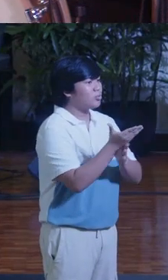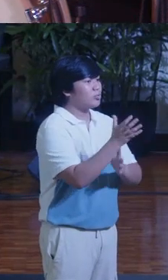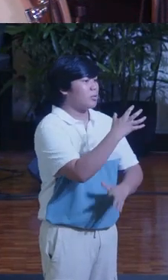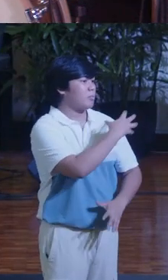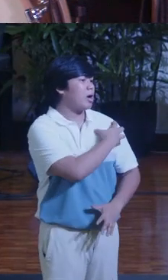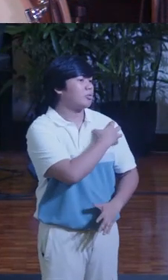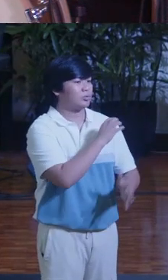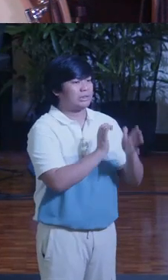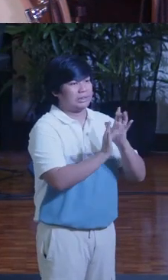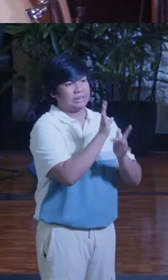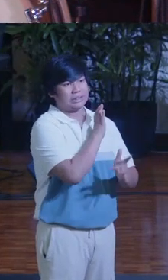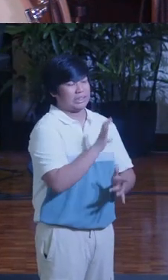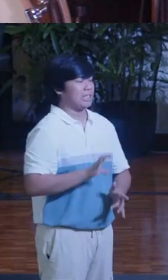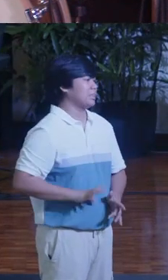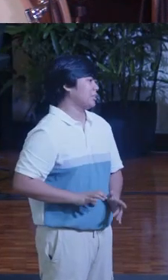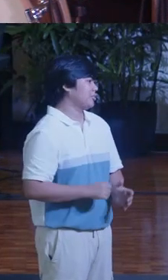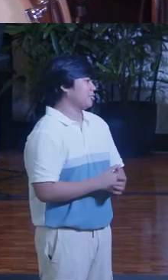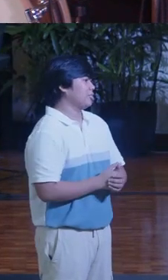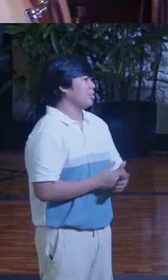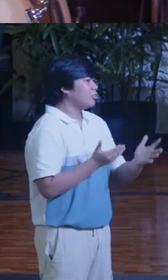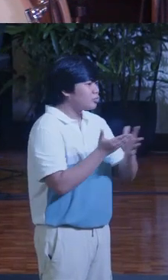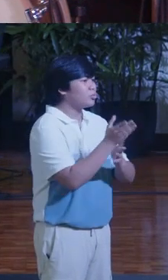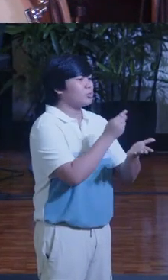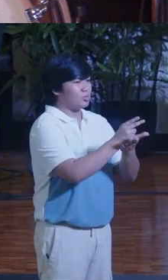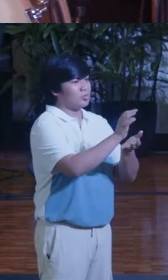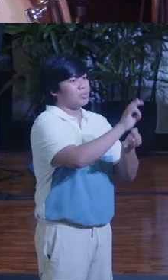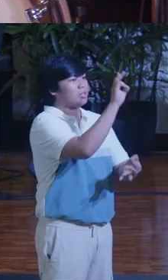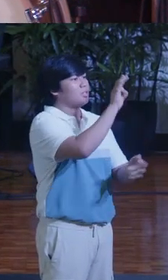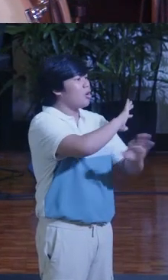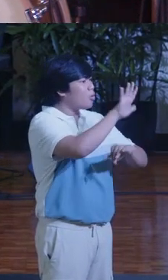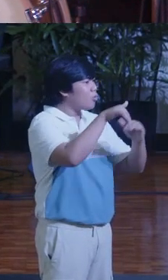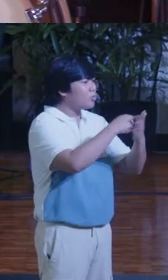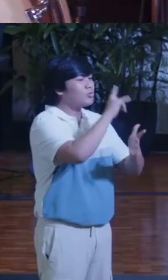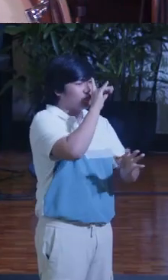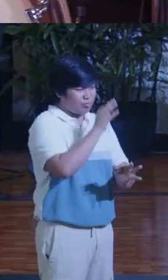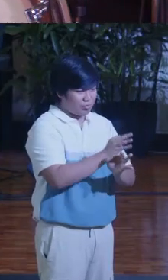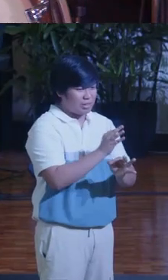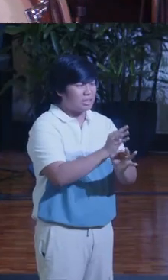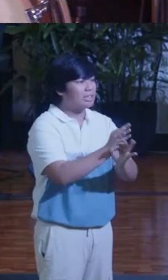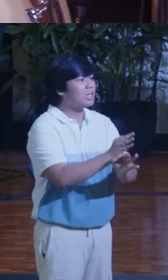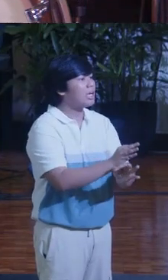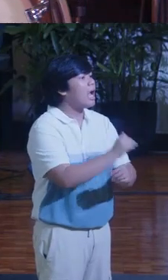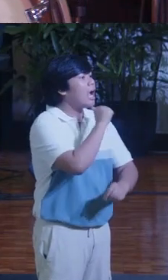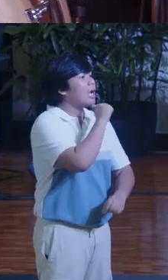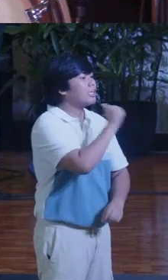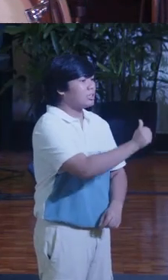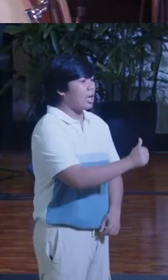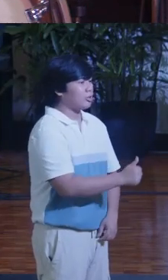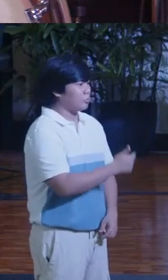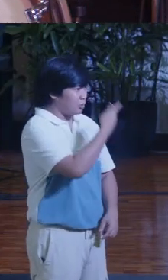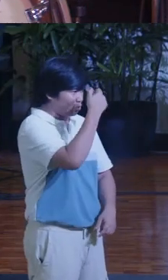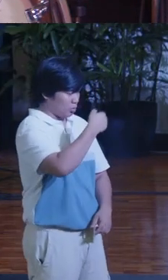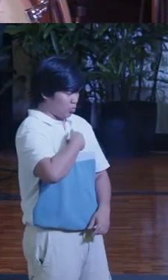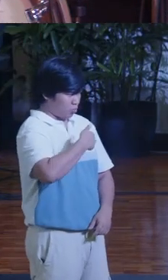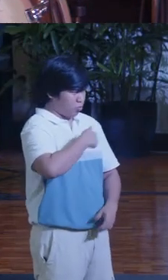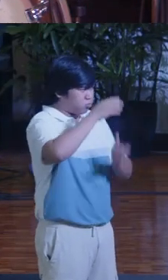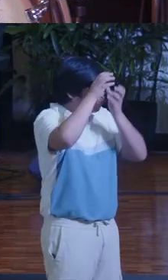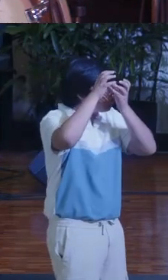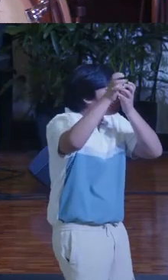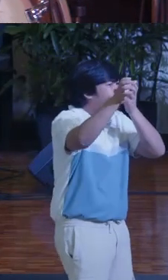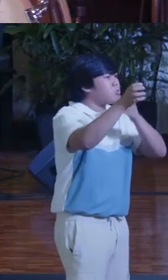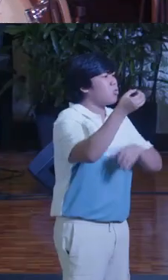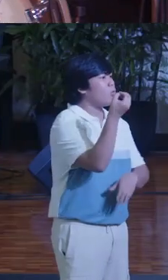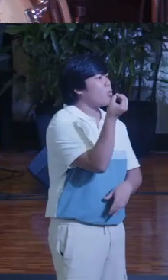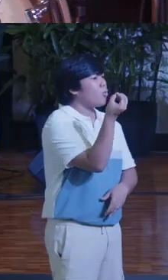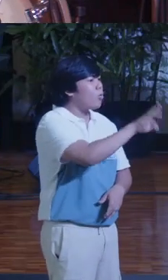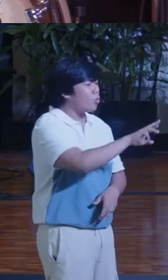Ang lahat po na nanampalataya na kay Kristo Jesus, hindi niyo po ginawa yon dahil sa talino ninyo o dahil sa ganda